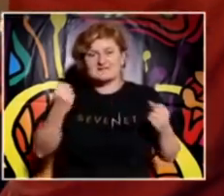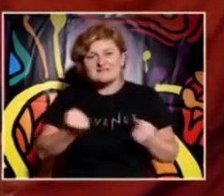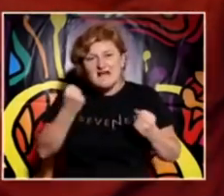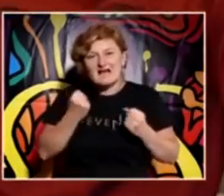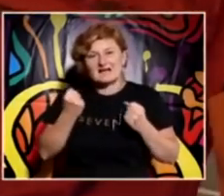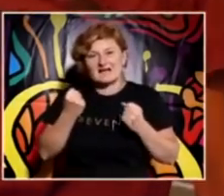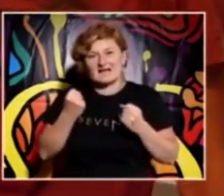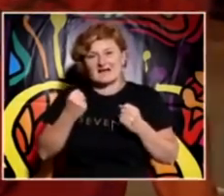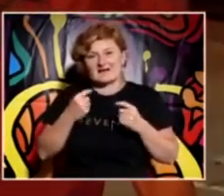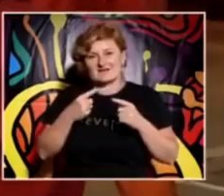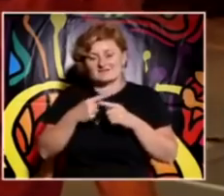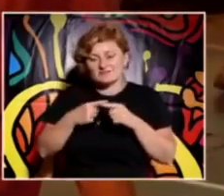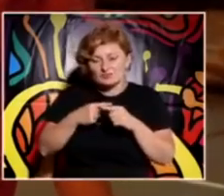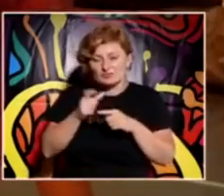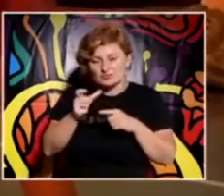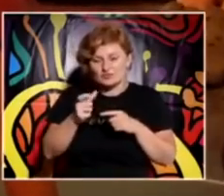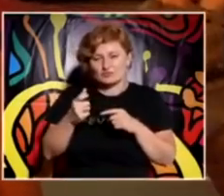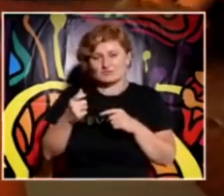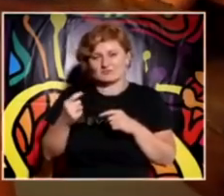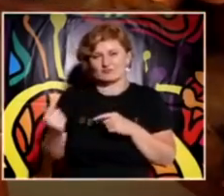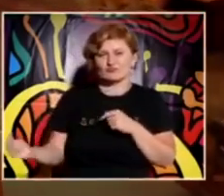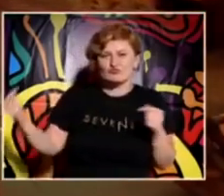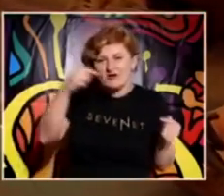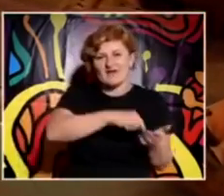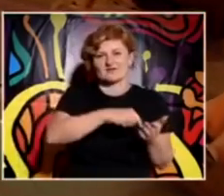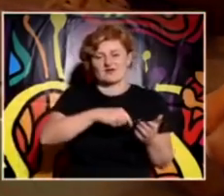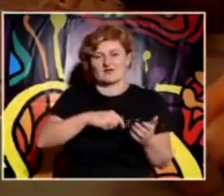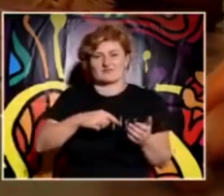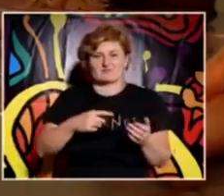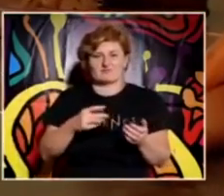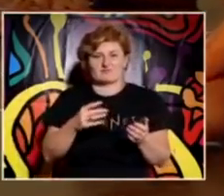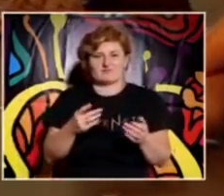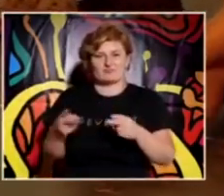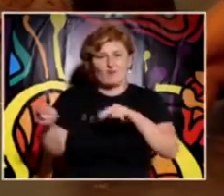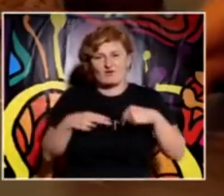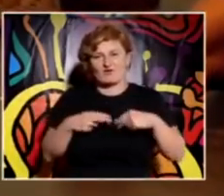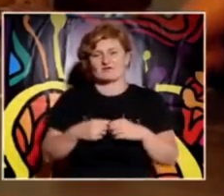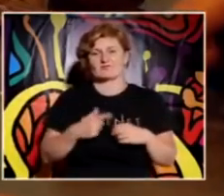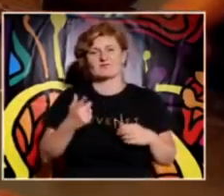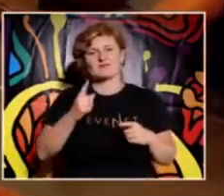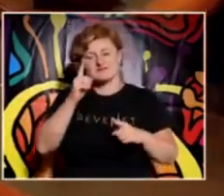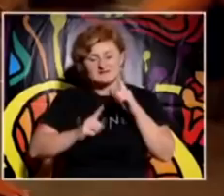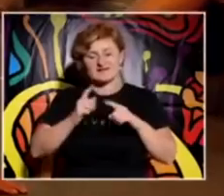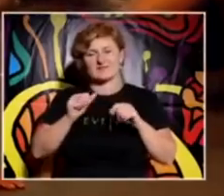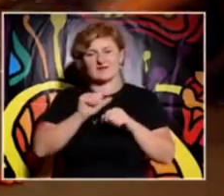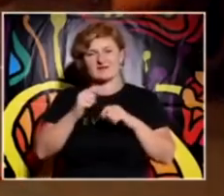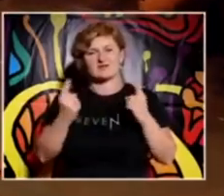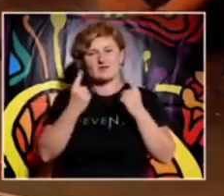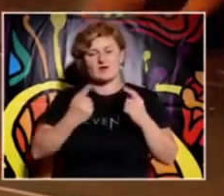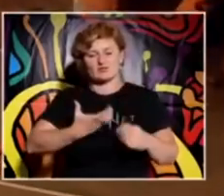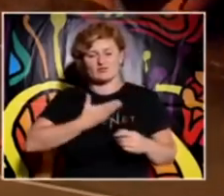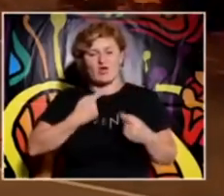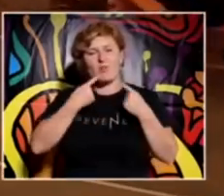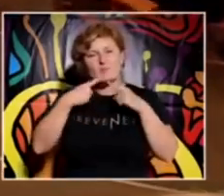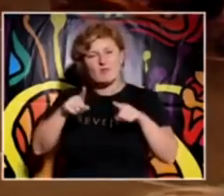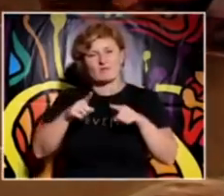scyzoryk jednak poleciał z tobą na twoje miejsce docelowe i są takie momenty, kiedy no czujesz, że na tobie jest ta odpowiedzialność